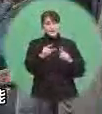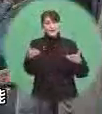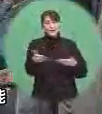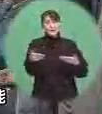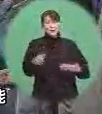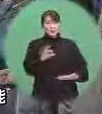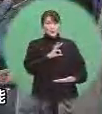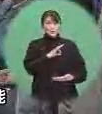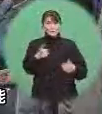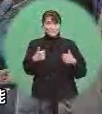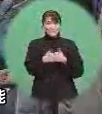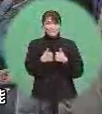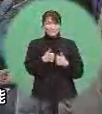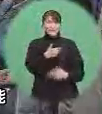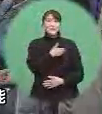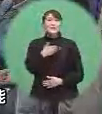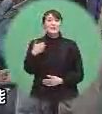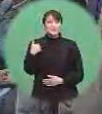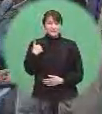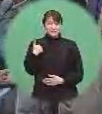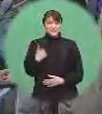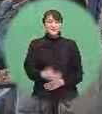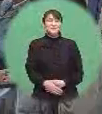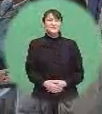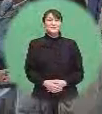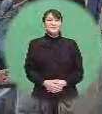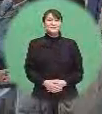応することも可能だということです。